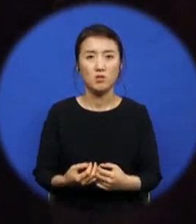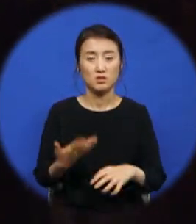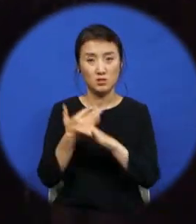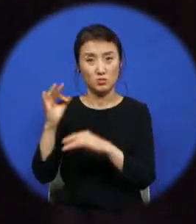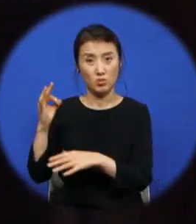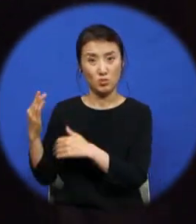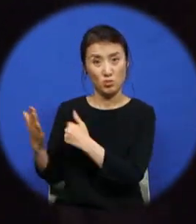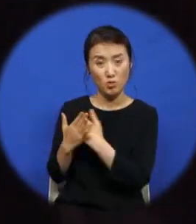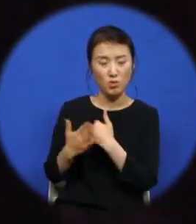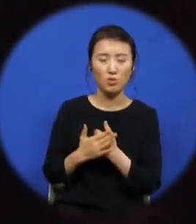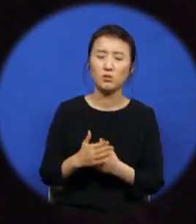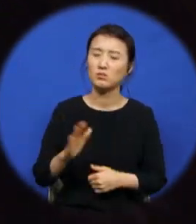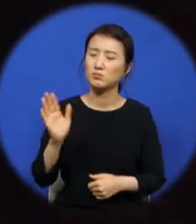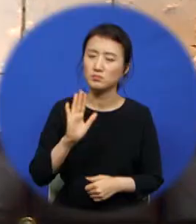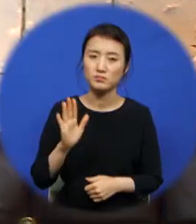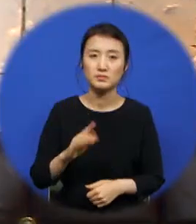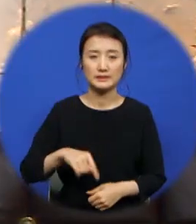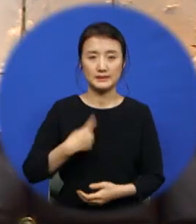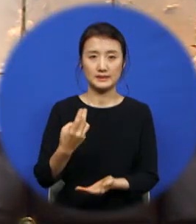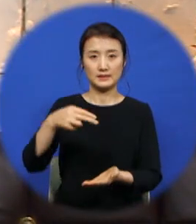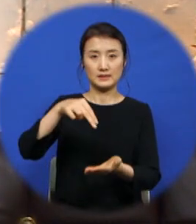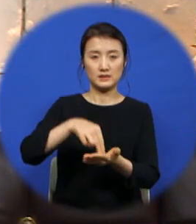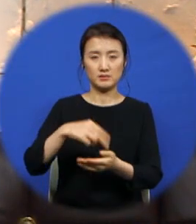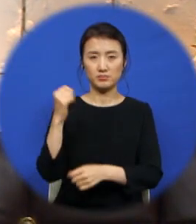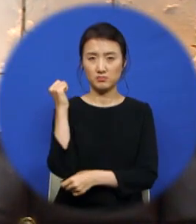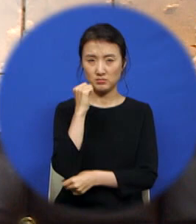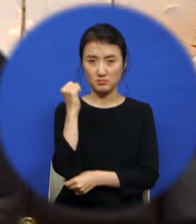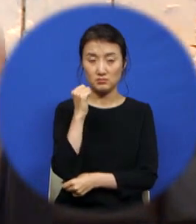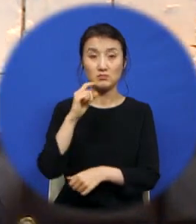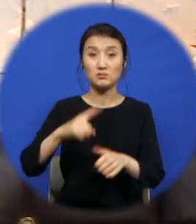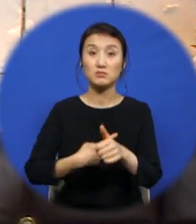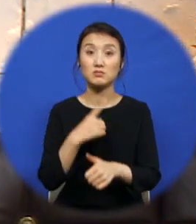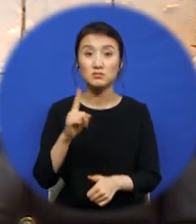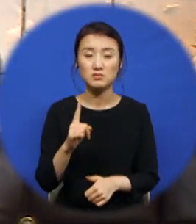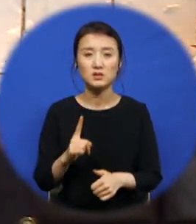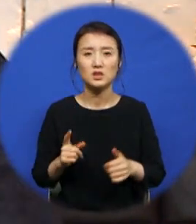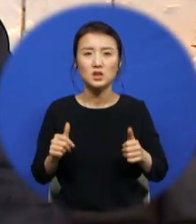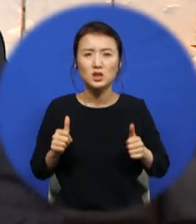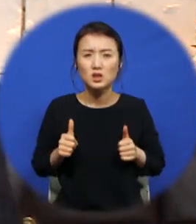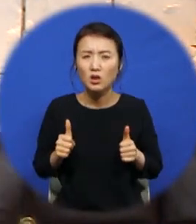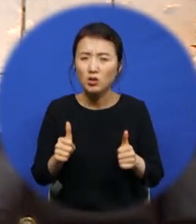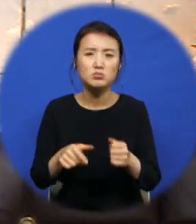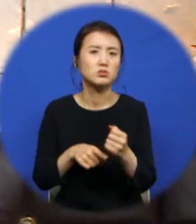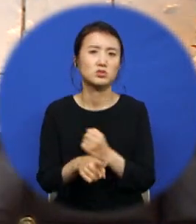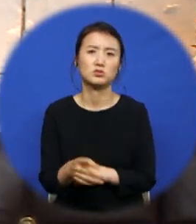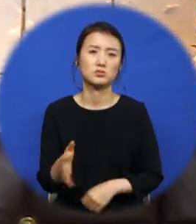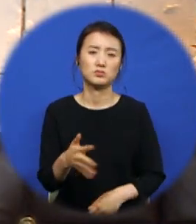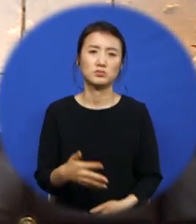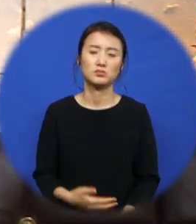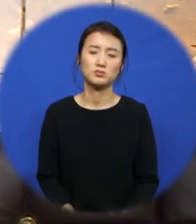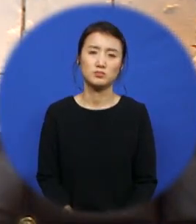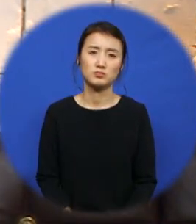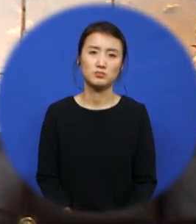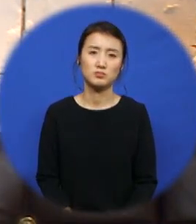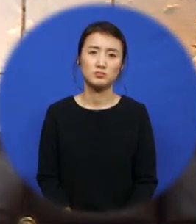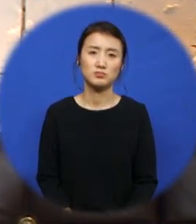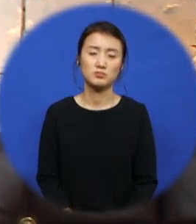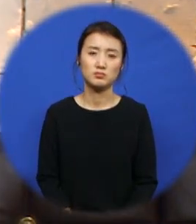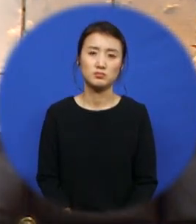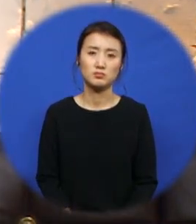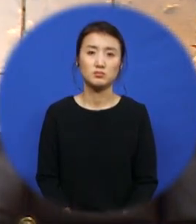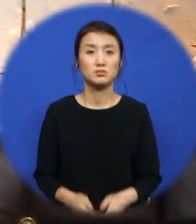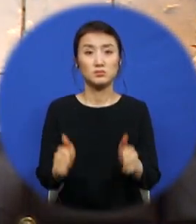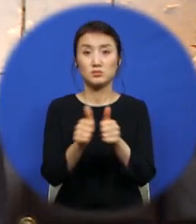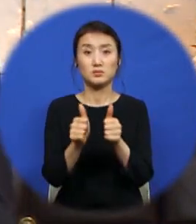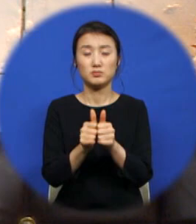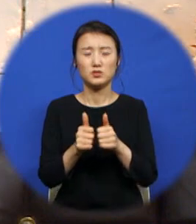아니에요 자주와 흔들리게 되면 뭐가 흔들리게 됩니까 열심히 하던 이유가 없는 겁니다 남자들이 왜